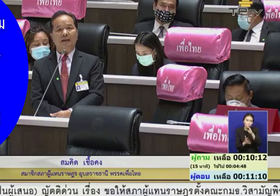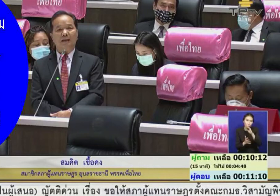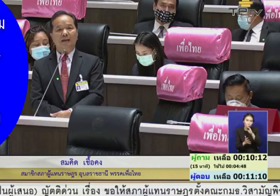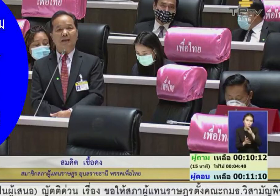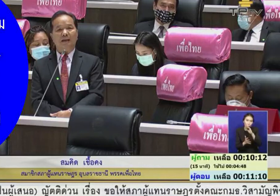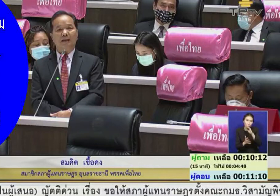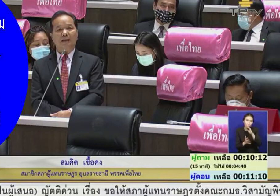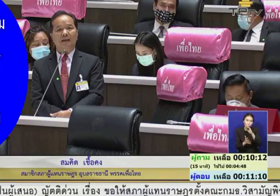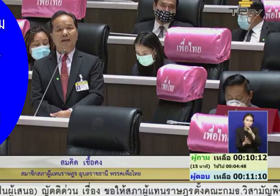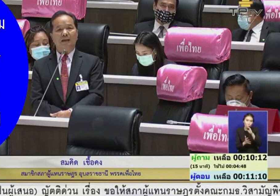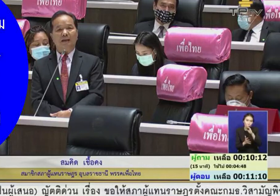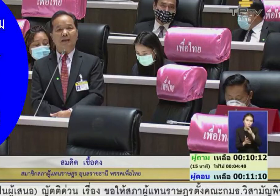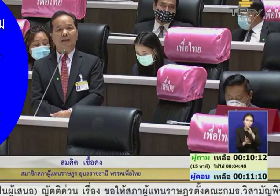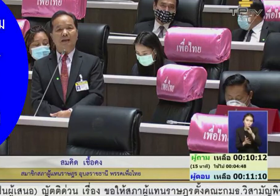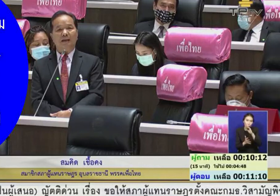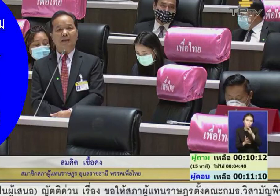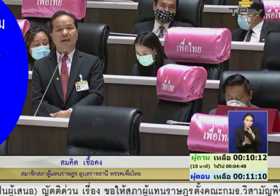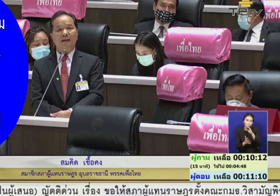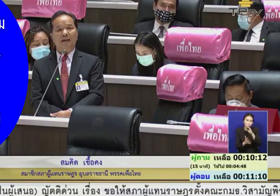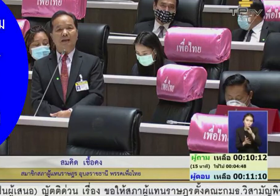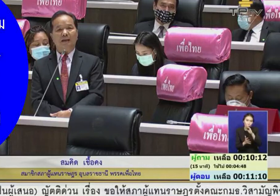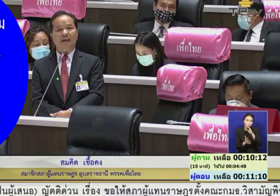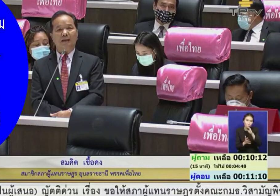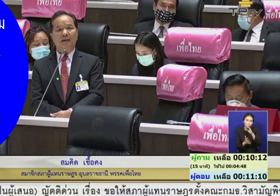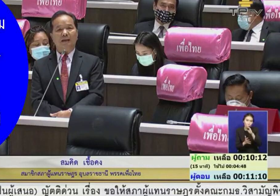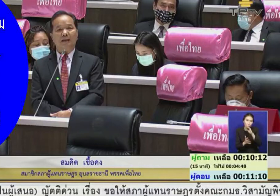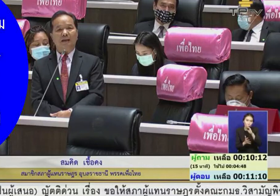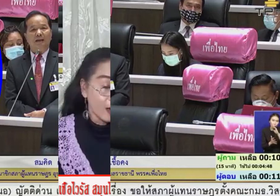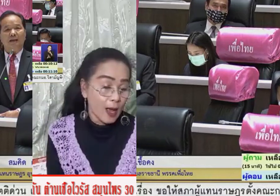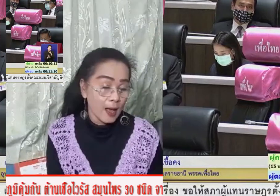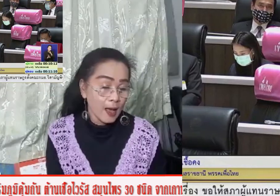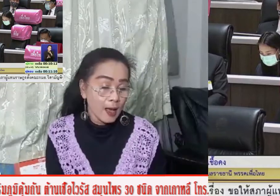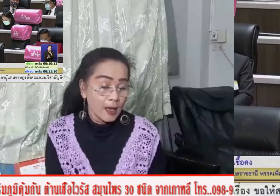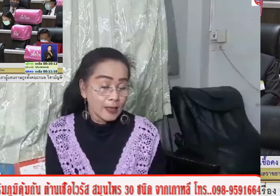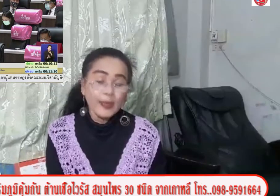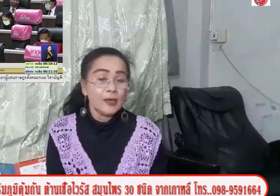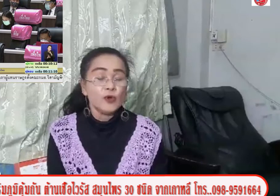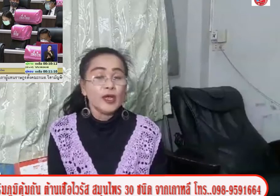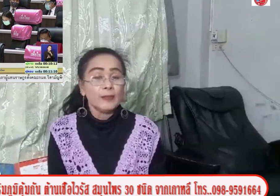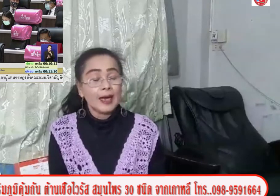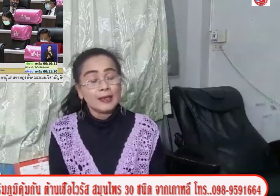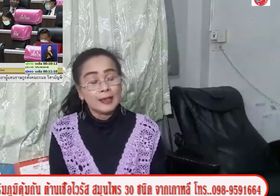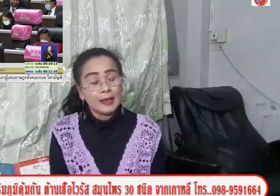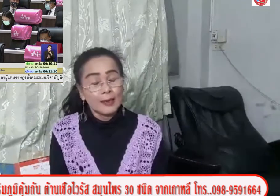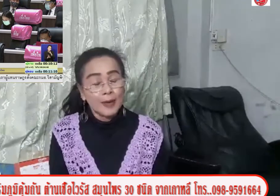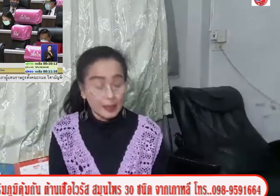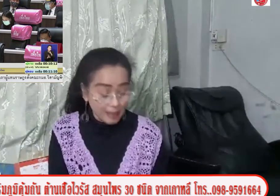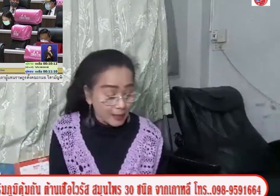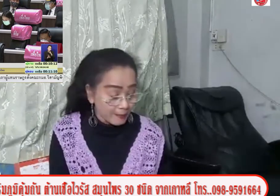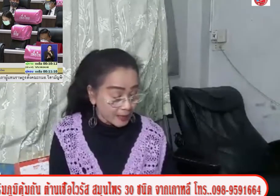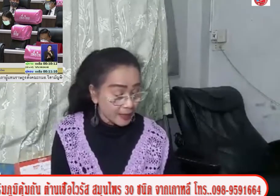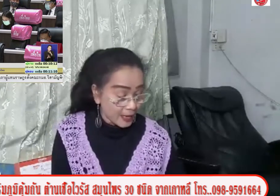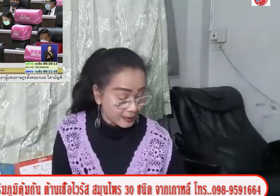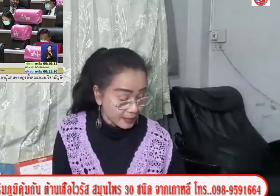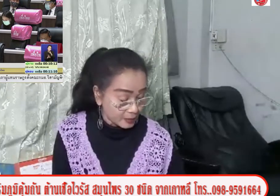แปซิฟิกค่ะท่านนิยมเวชกรรมาก็ได้พูดไว้นะคะว่า ท่านไม่เห็นด้วยให้มีการกับการตั้งกรรมธิ